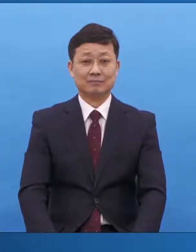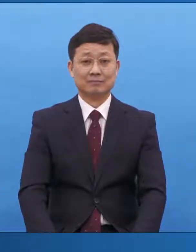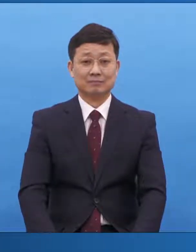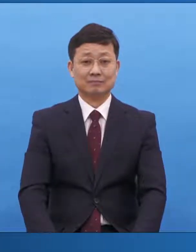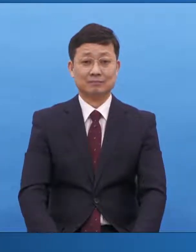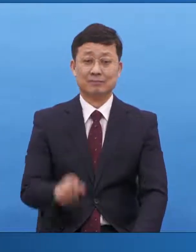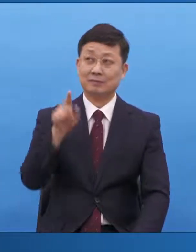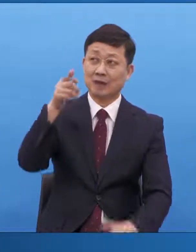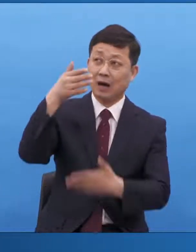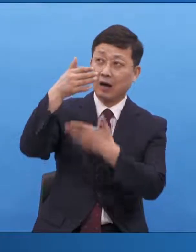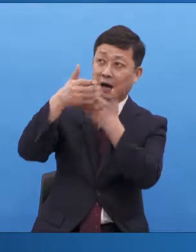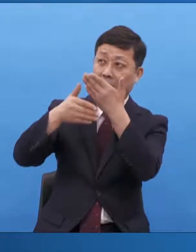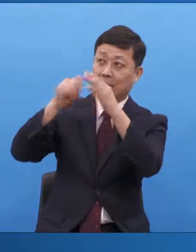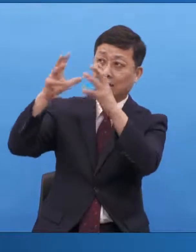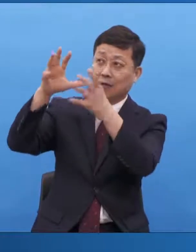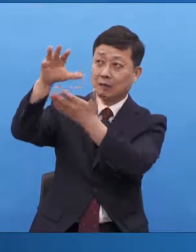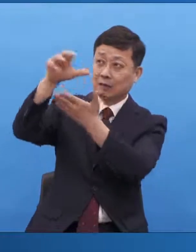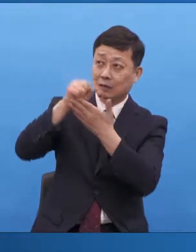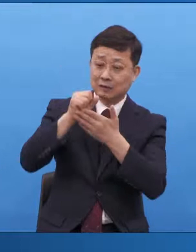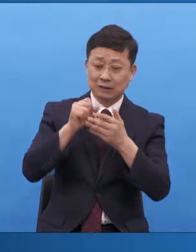이게 만들어지면 저절로